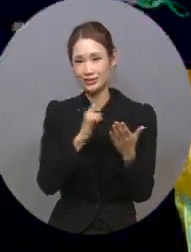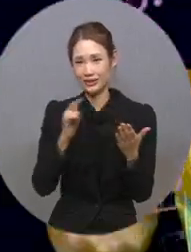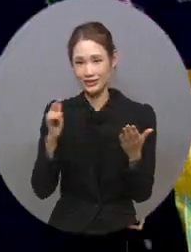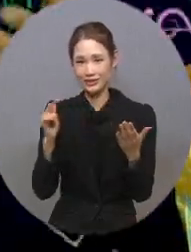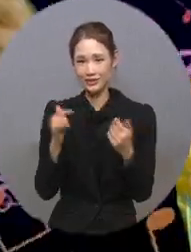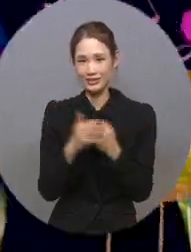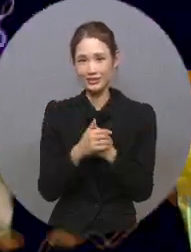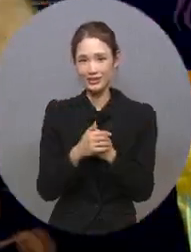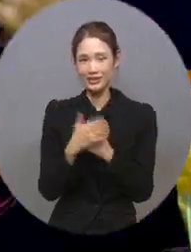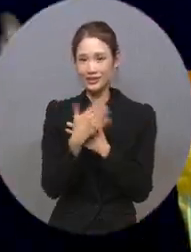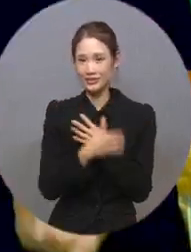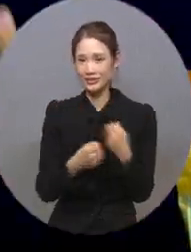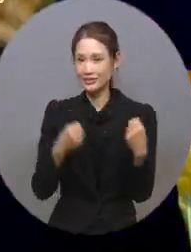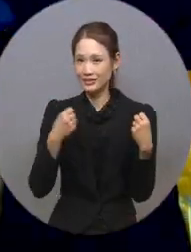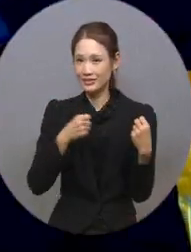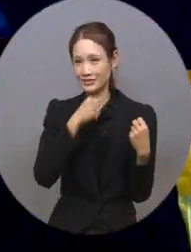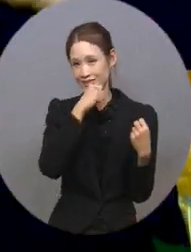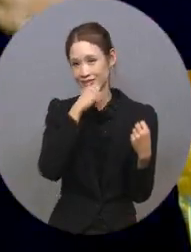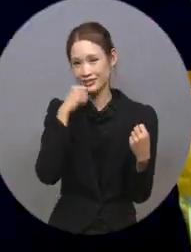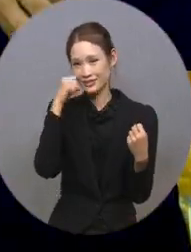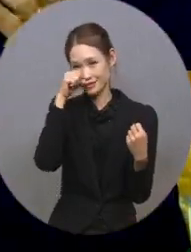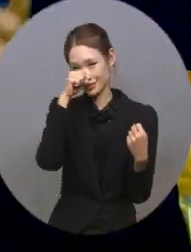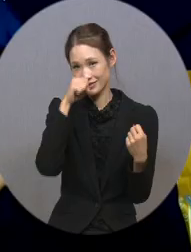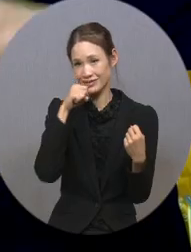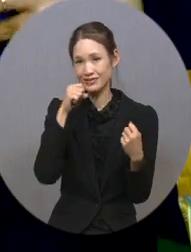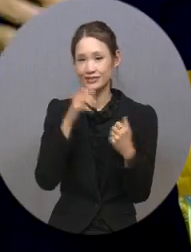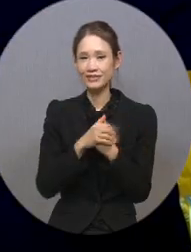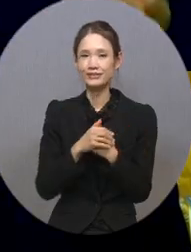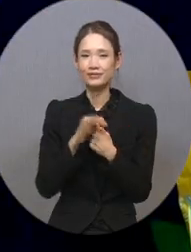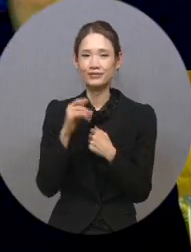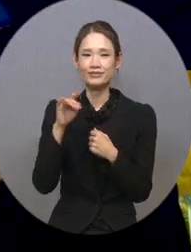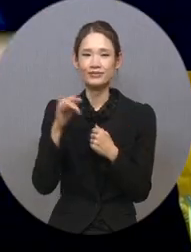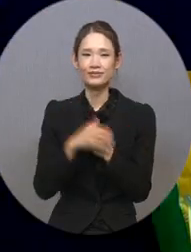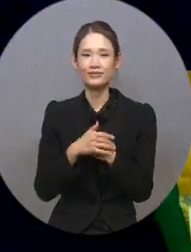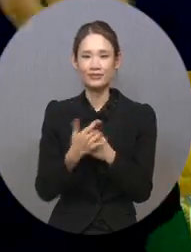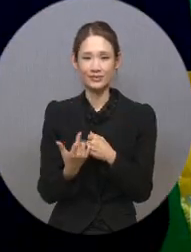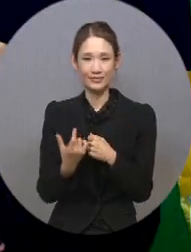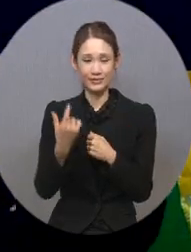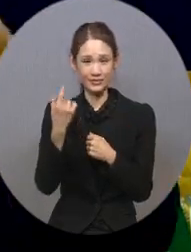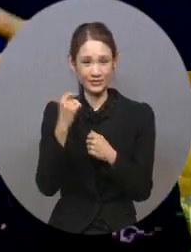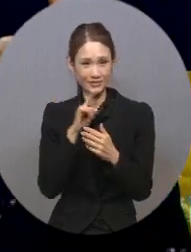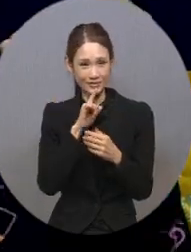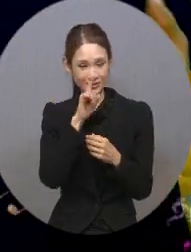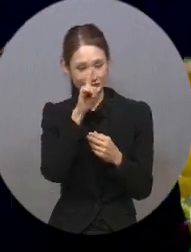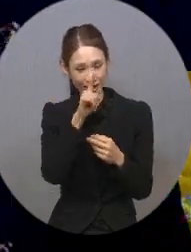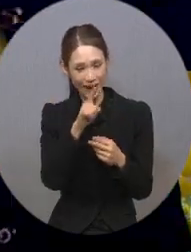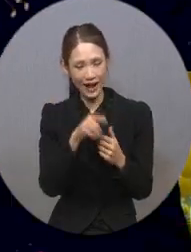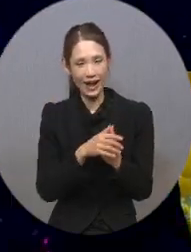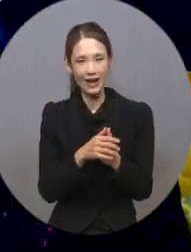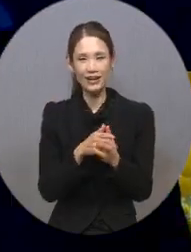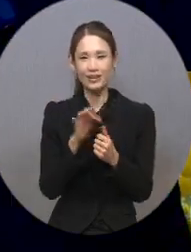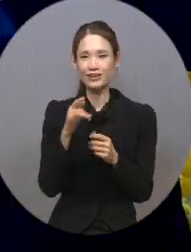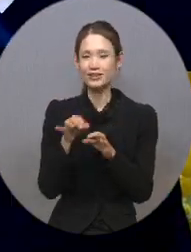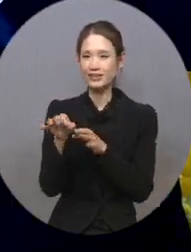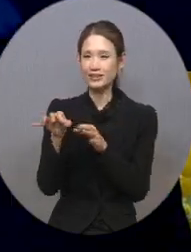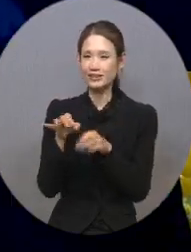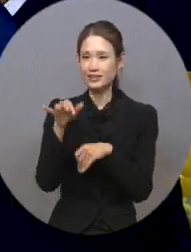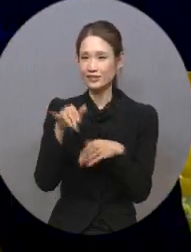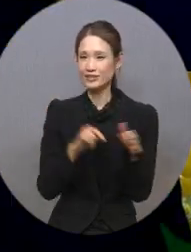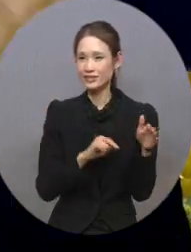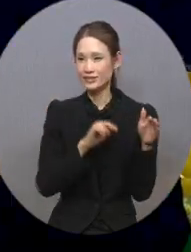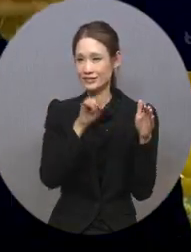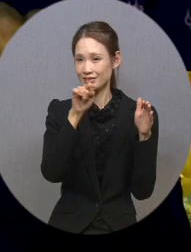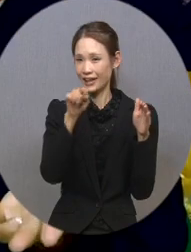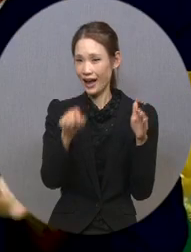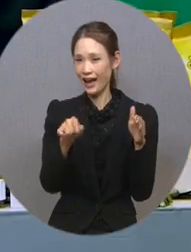먹거리 건강하고 맛도 좋네 헐싸 좋네 얼른 가 주문하세 남도